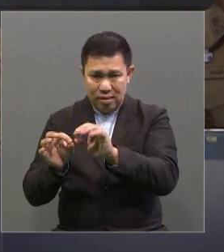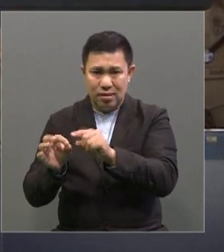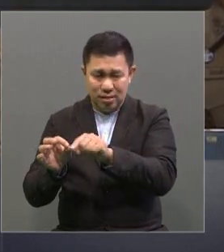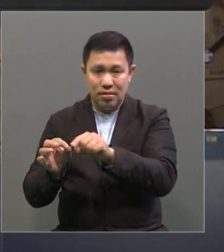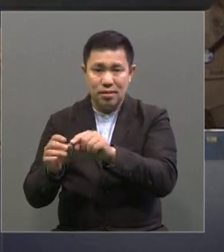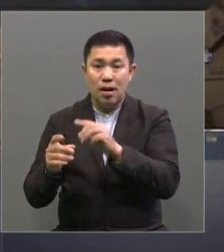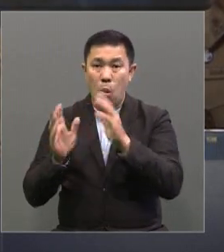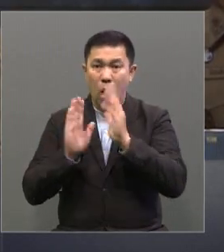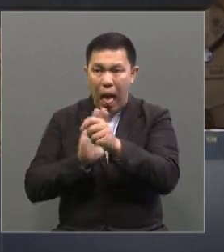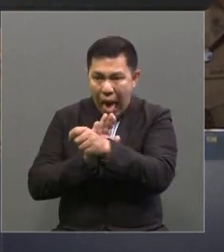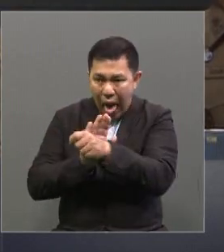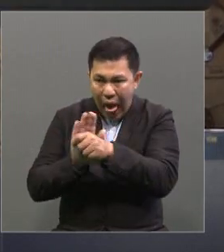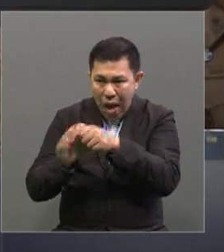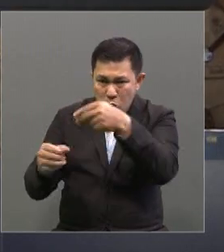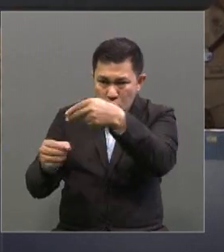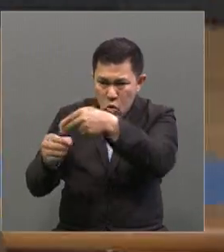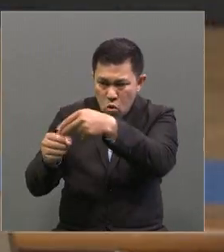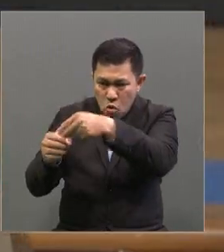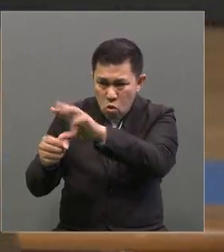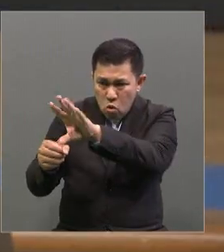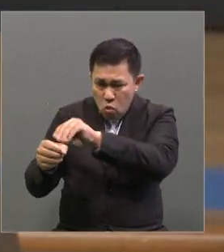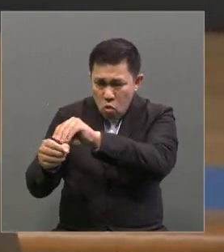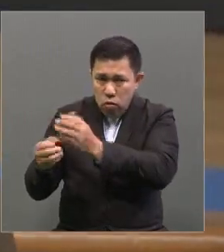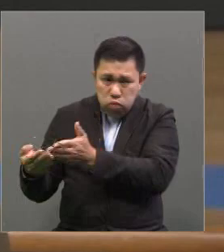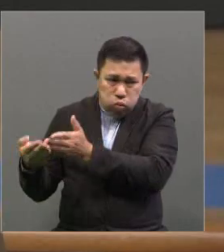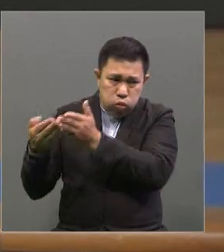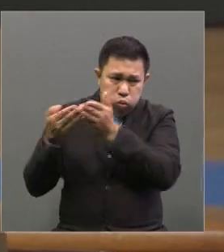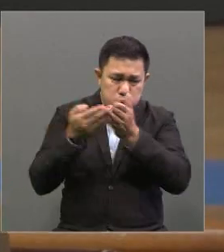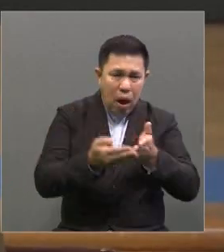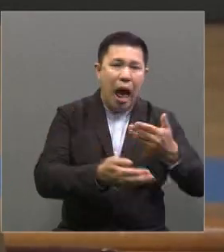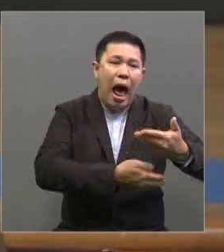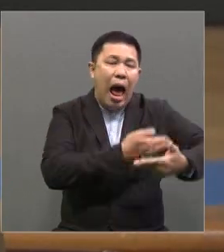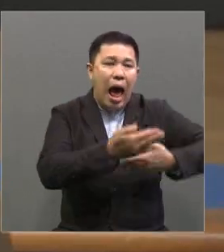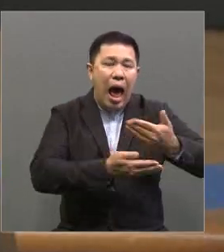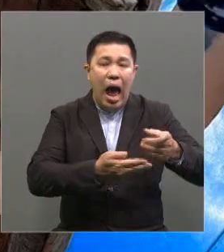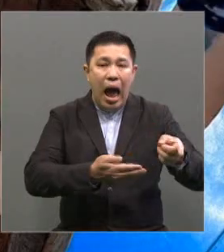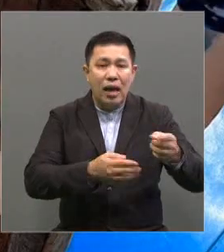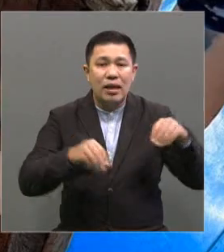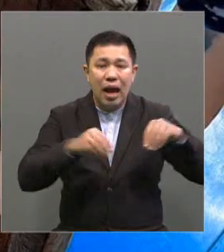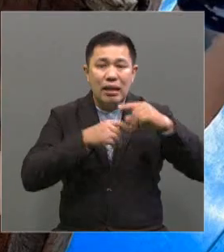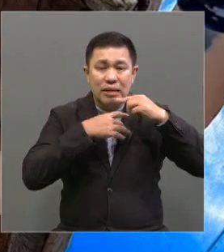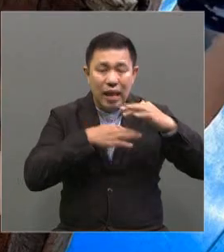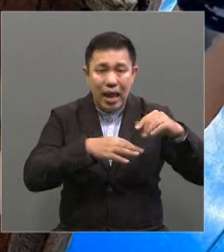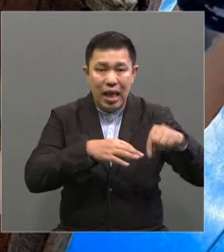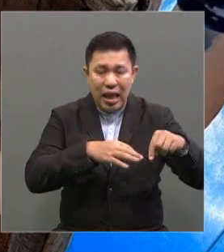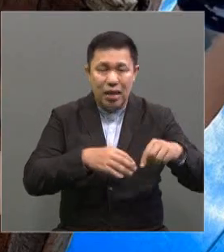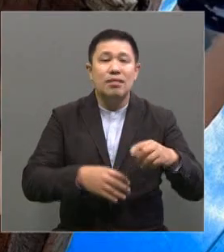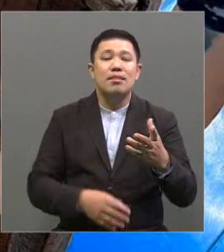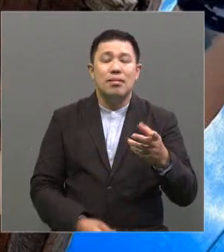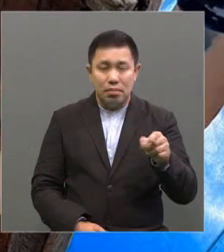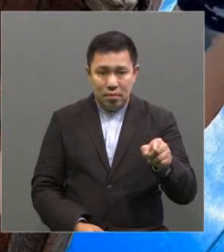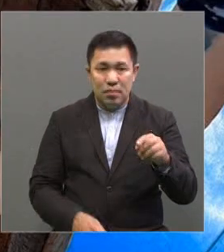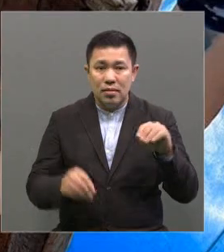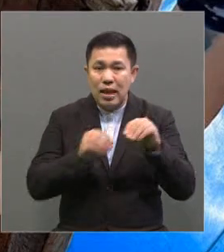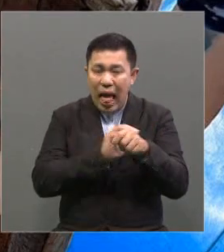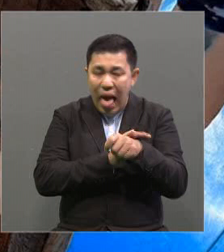ามีคนลักลอบขนถ่ายเอาขึ้นมาขายบนฝั่งบางทีก็เอาไปขายในเขตหน้าน้ำภายในทะเลฝั่งอ่าวไทยหรือ